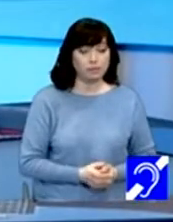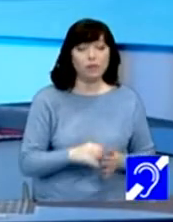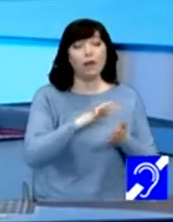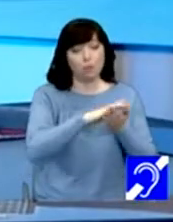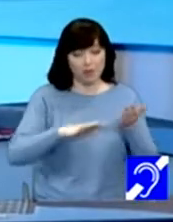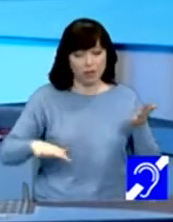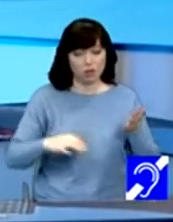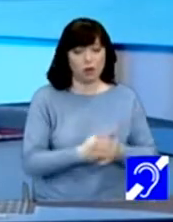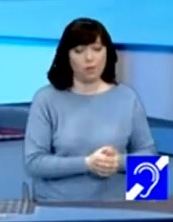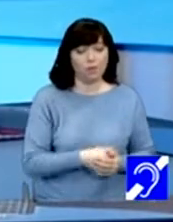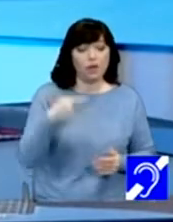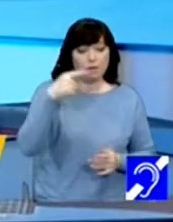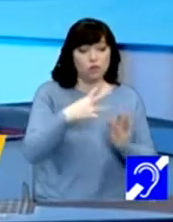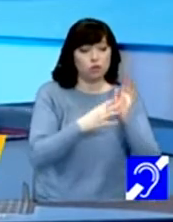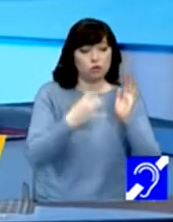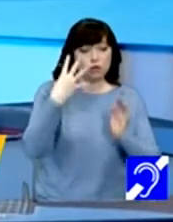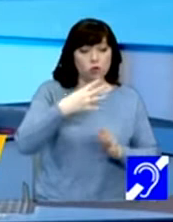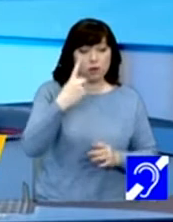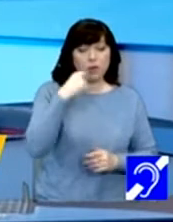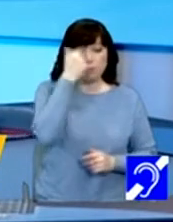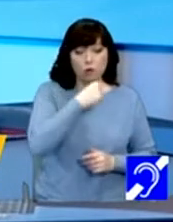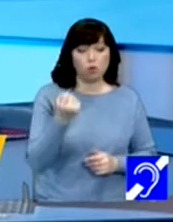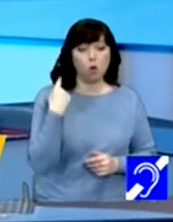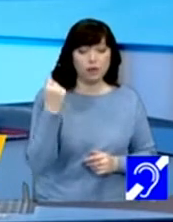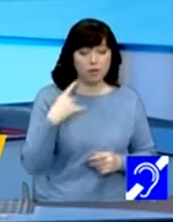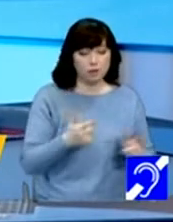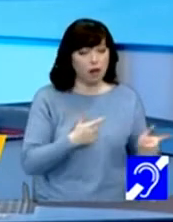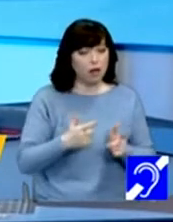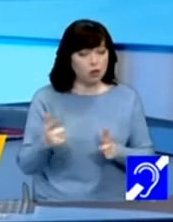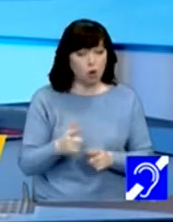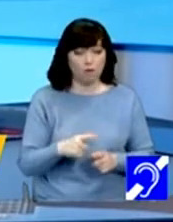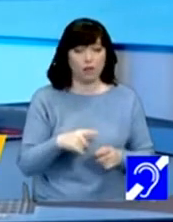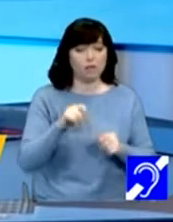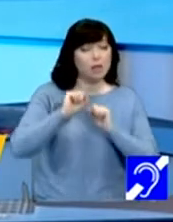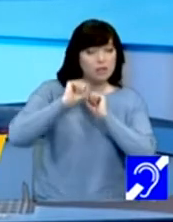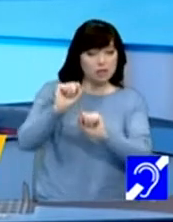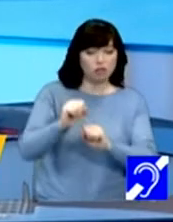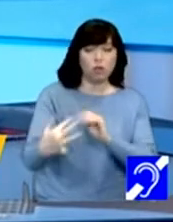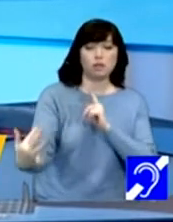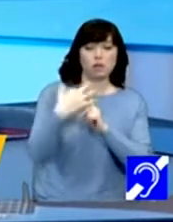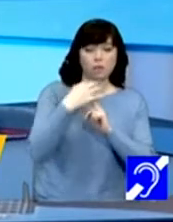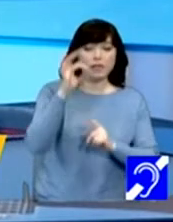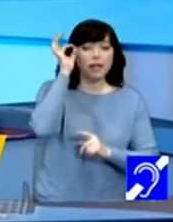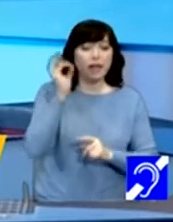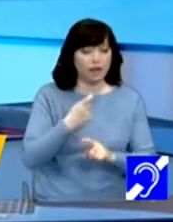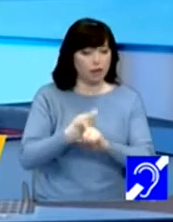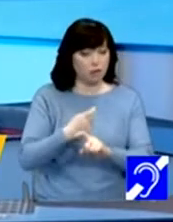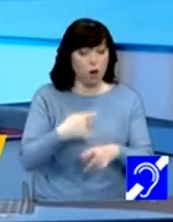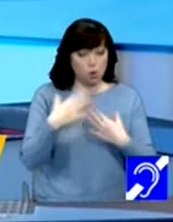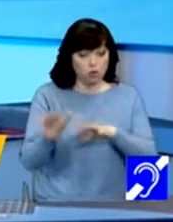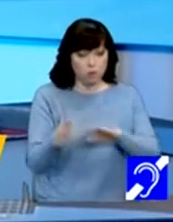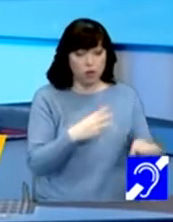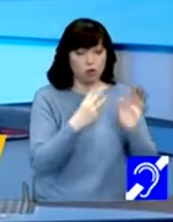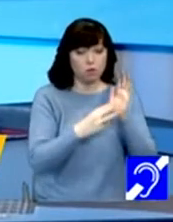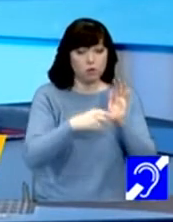Continuăm cu alte știri. În 1941, Odessa se pregătea să se apere de atacurile germane. După mai bine de 80